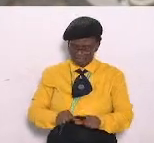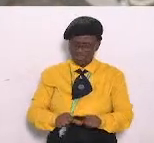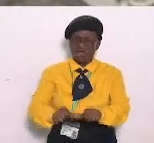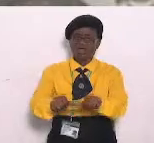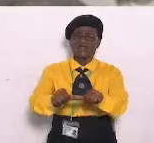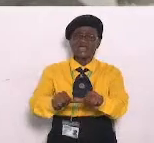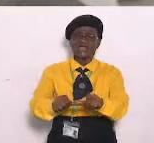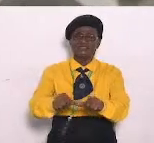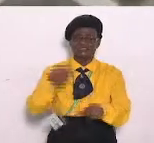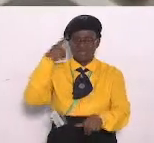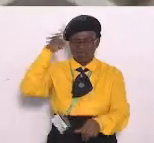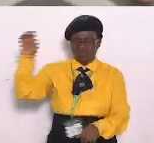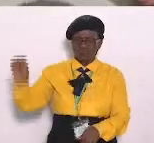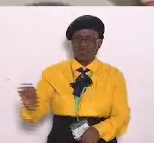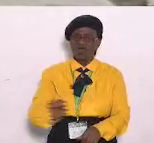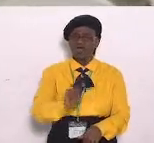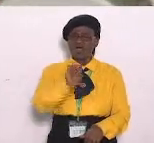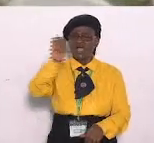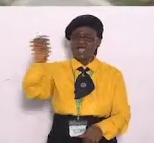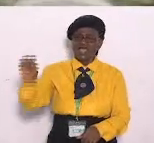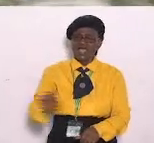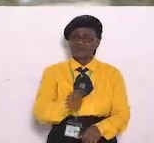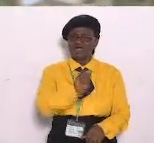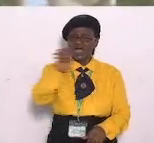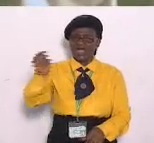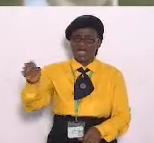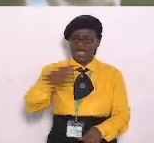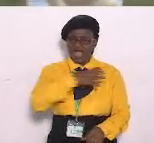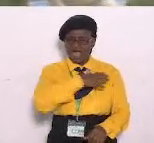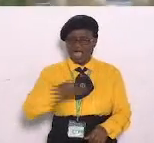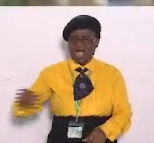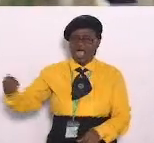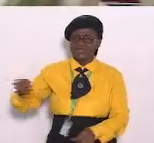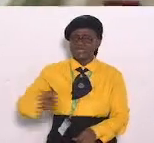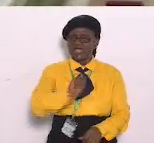miséricorde durera à